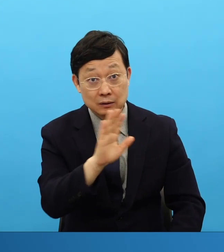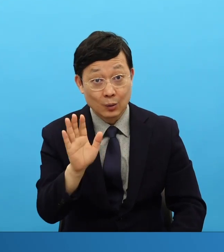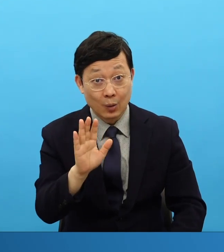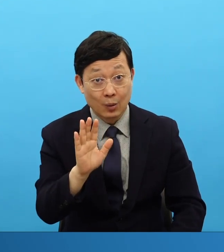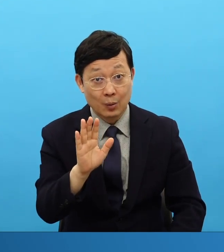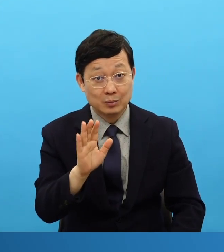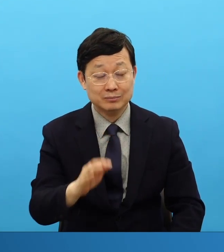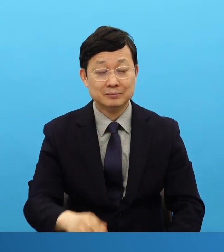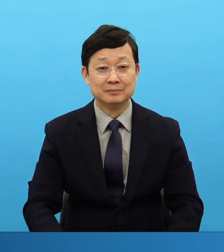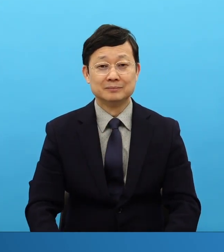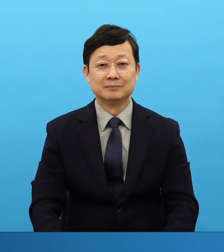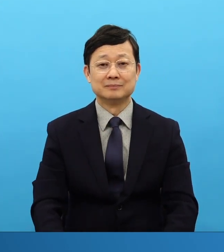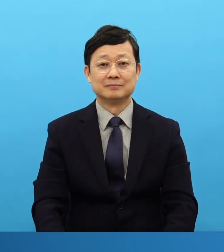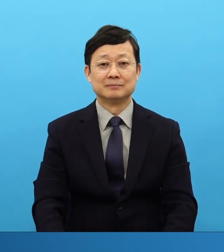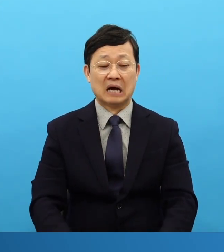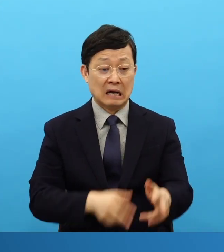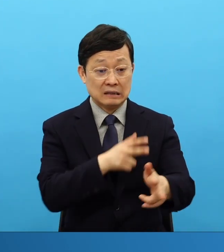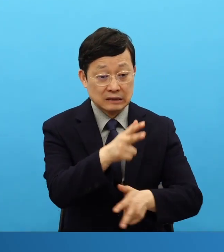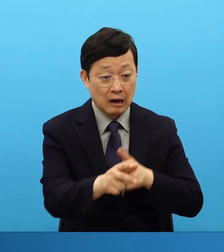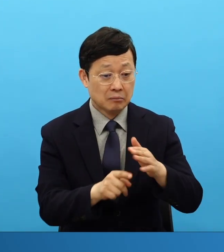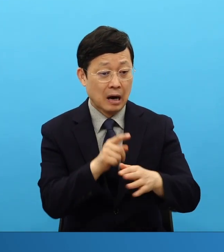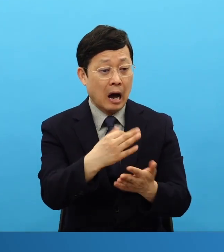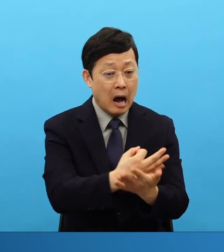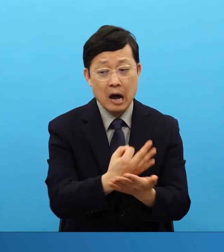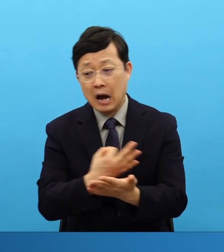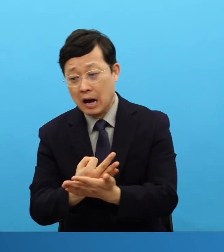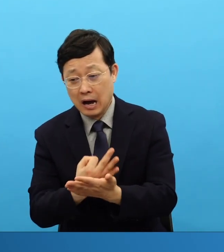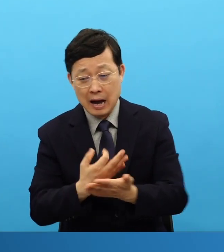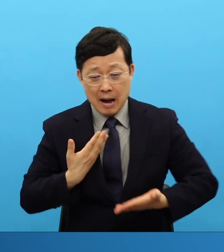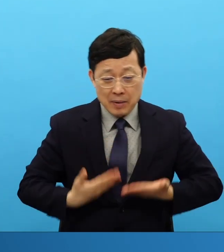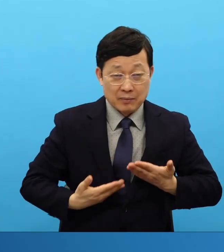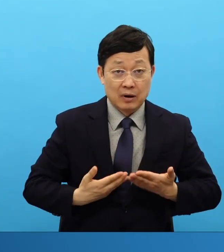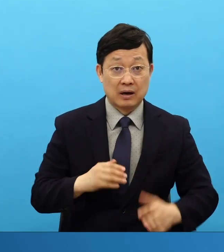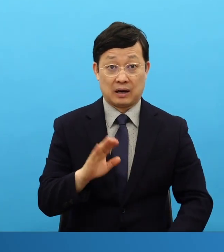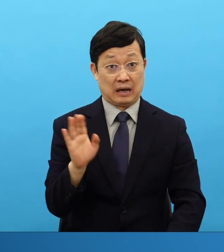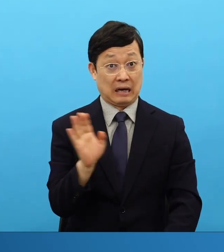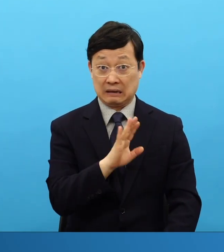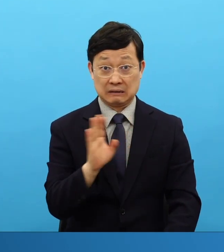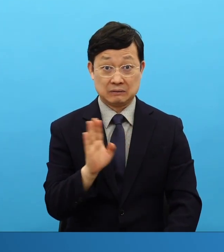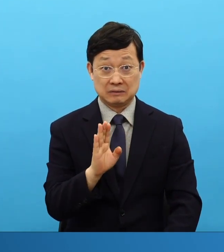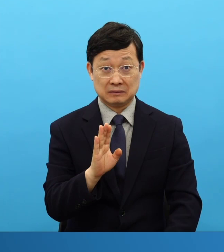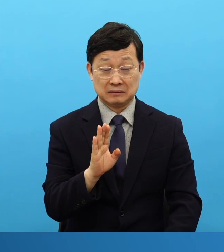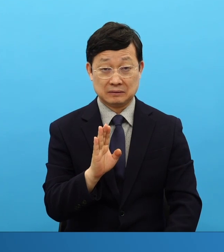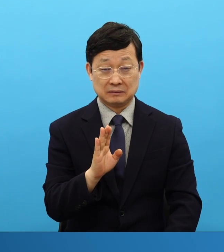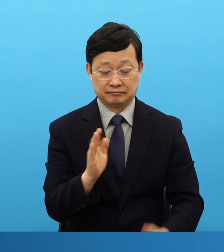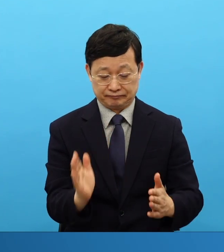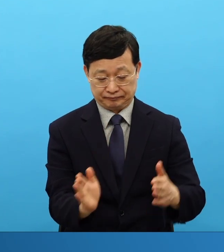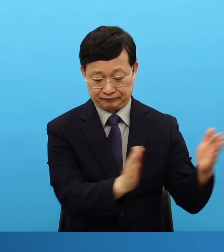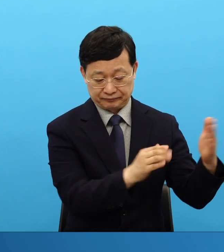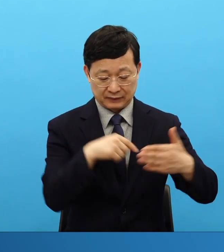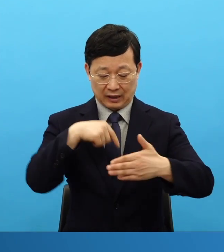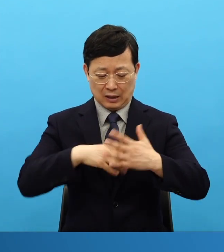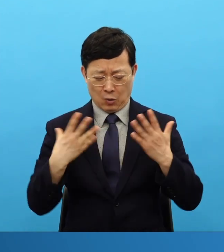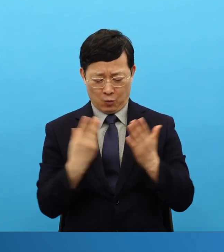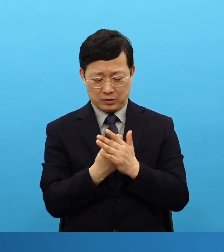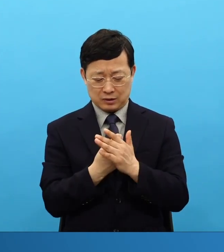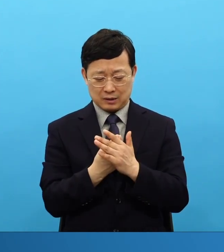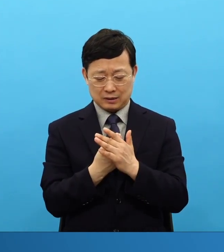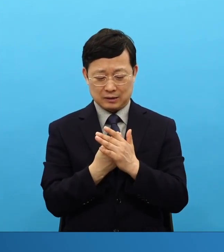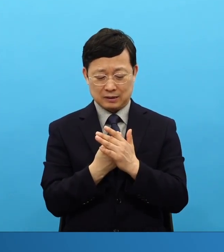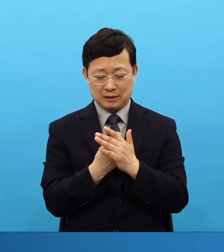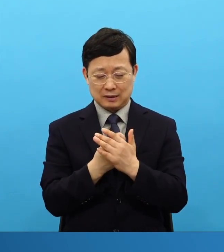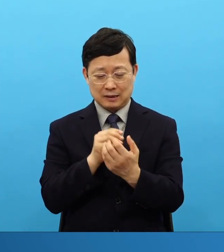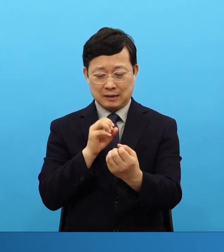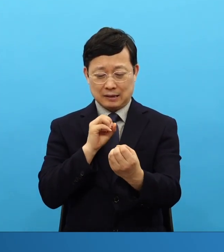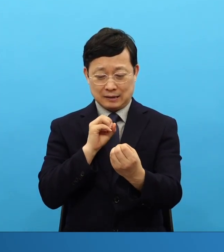first. 아니 사업부터 시작한 게 아니라니까요. They didn't just simply start this business from the very beginning. 완벽한 답을 얻은 겁니다. They had the perfect